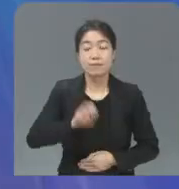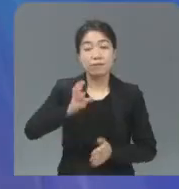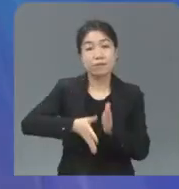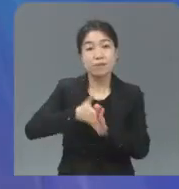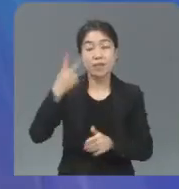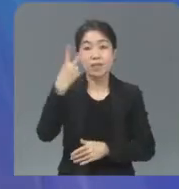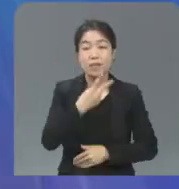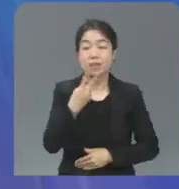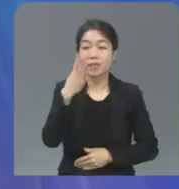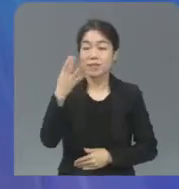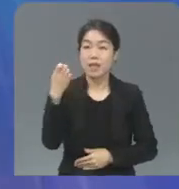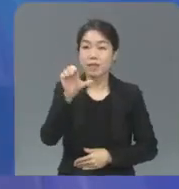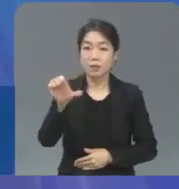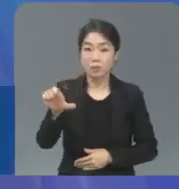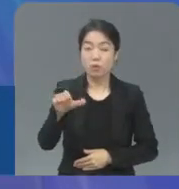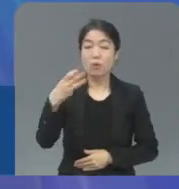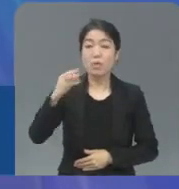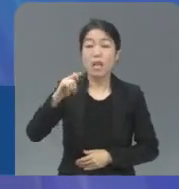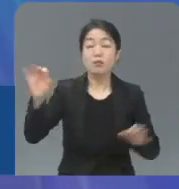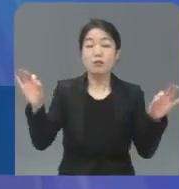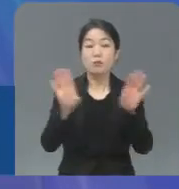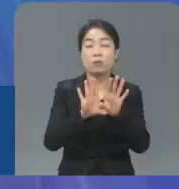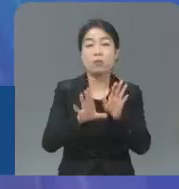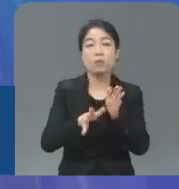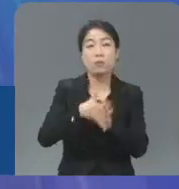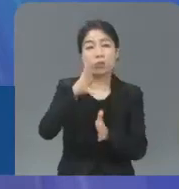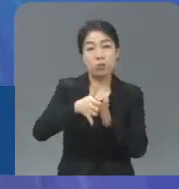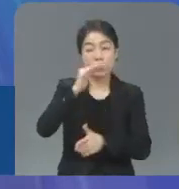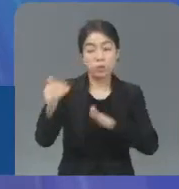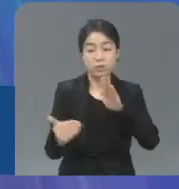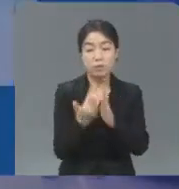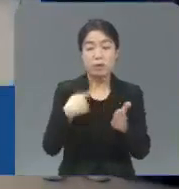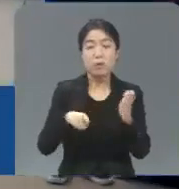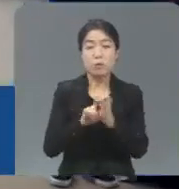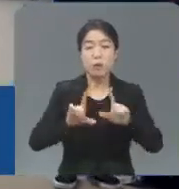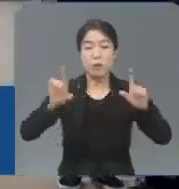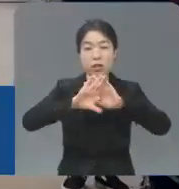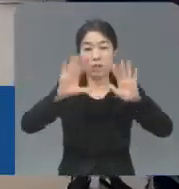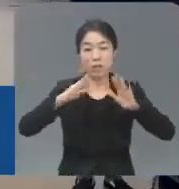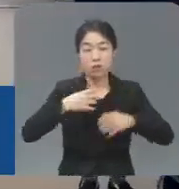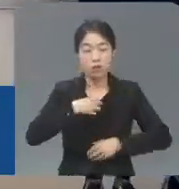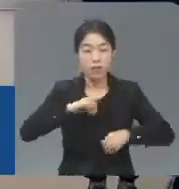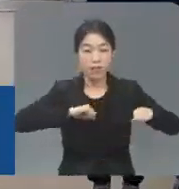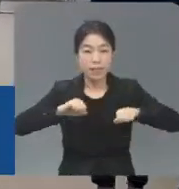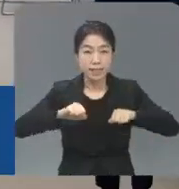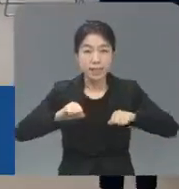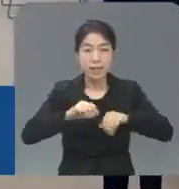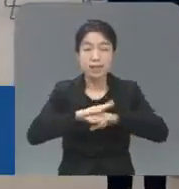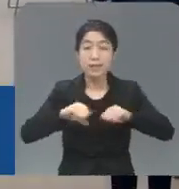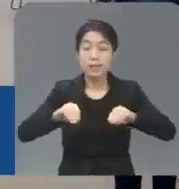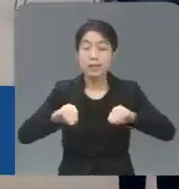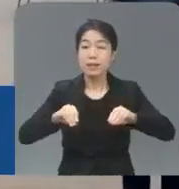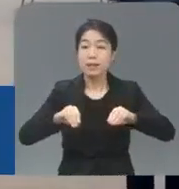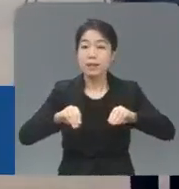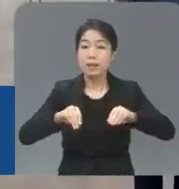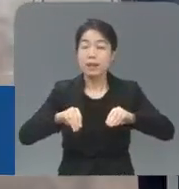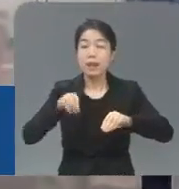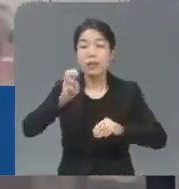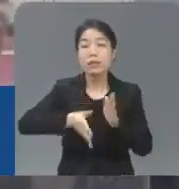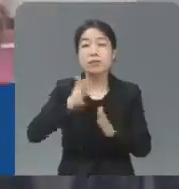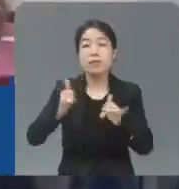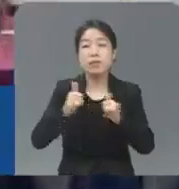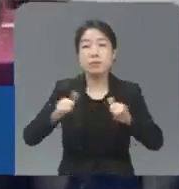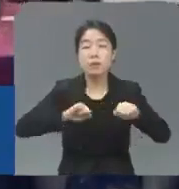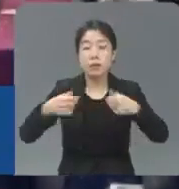광주시가 2045 탄소 중립도시 광주 실현을 위한 기후 위기 대응 시민정책 디자인단을 본격적인